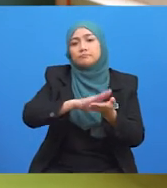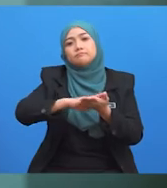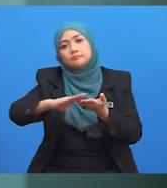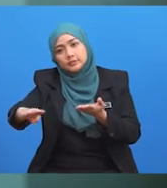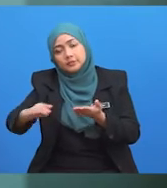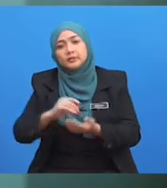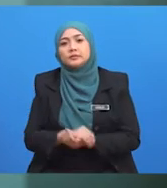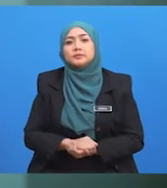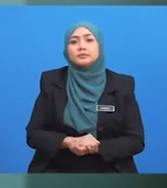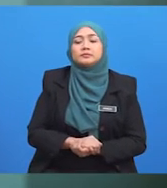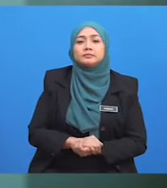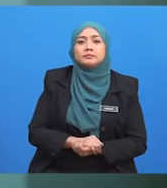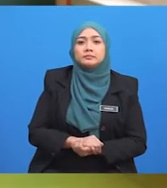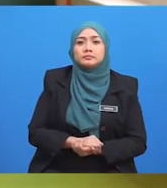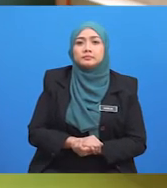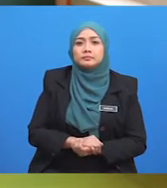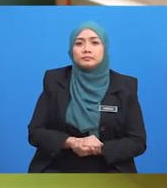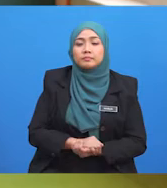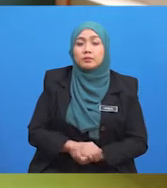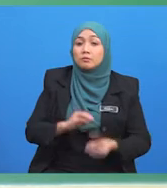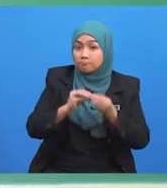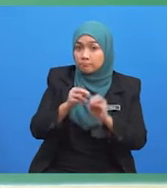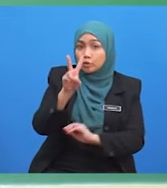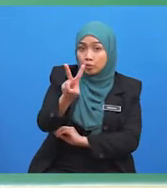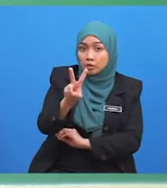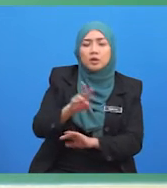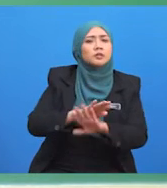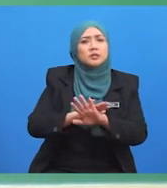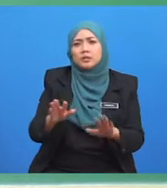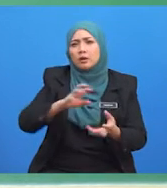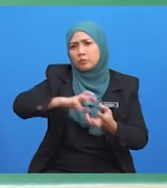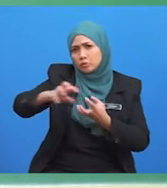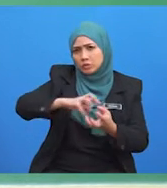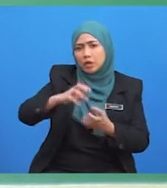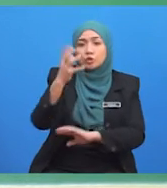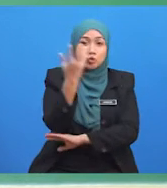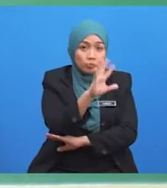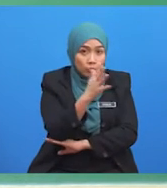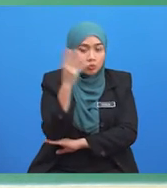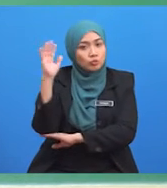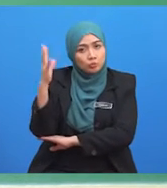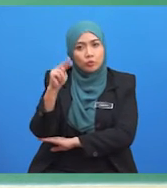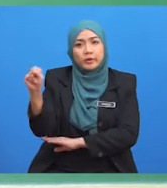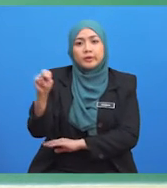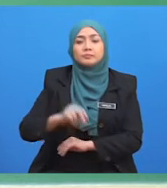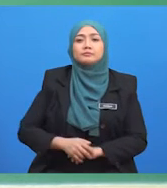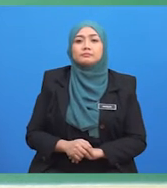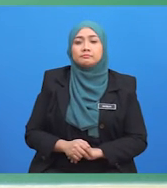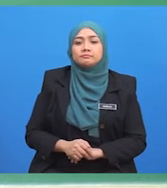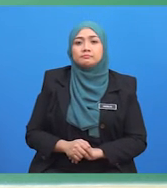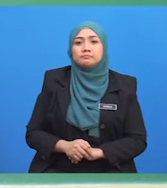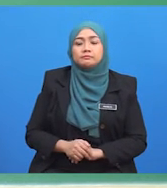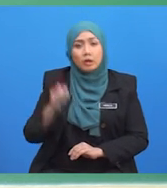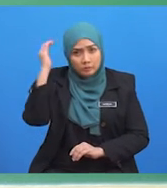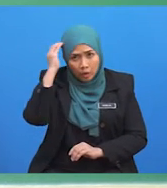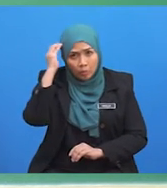semua. Fokus. Kedua, tidak merosakkan tumbuh-tumbuhan. Tahu tak